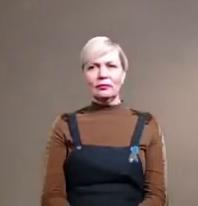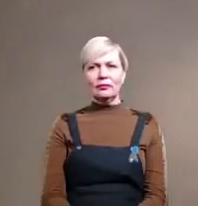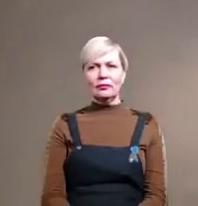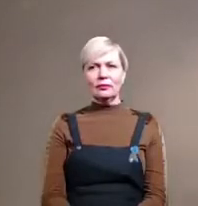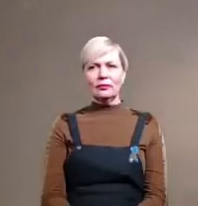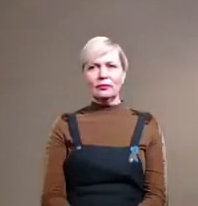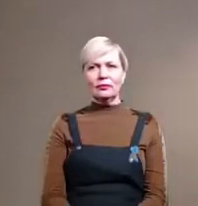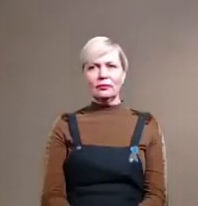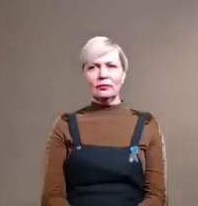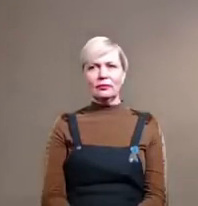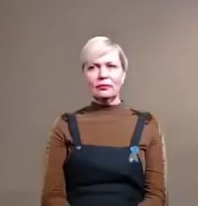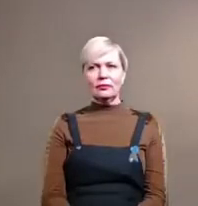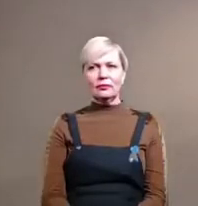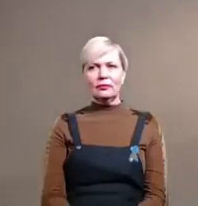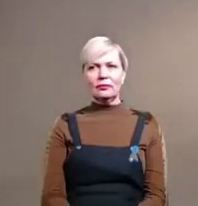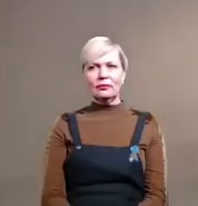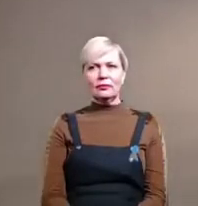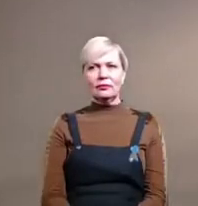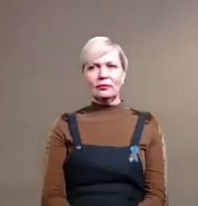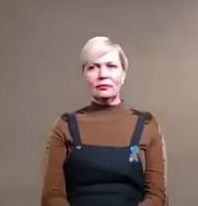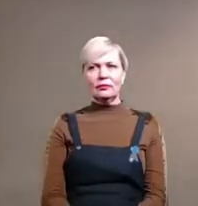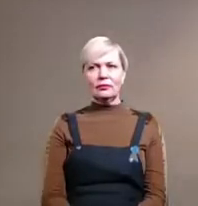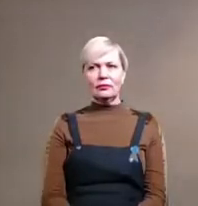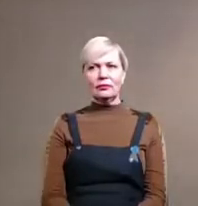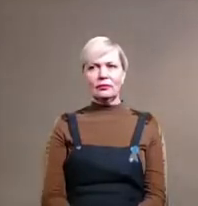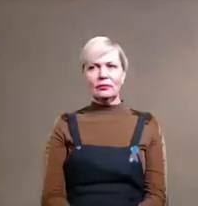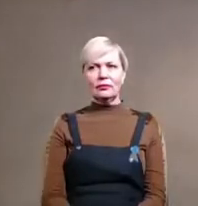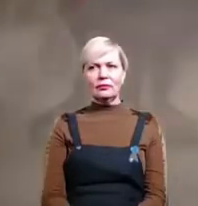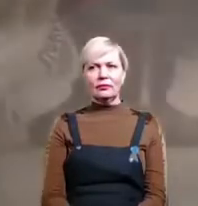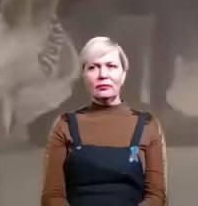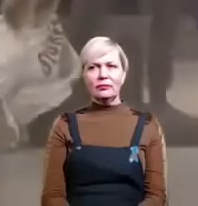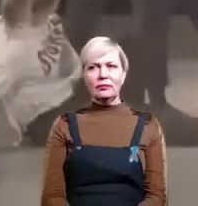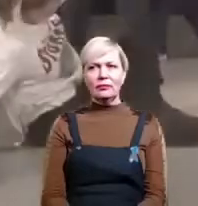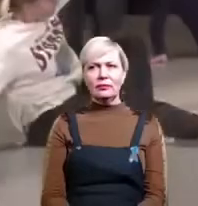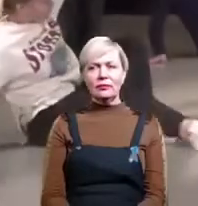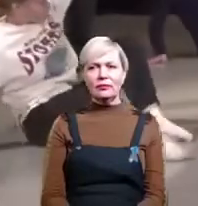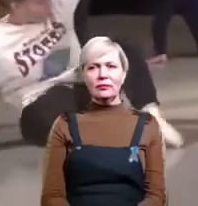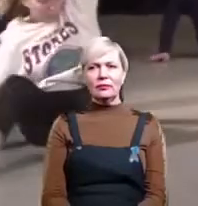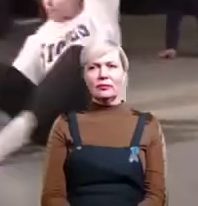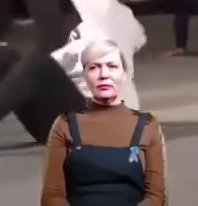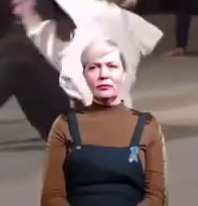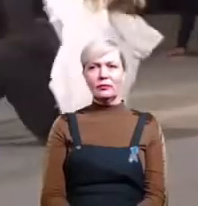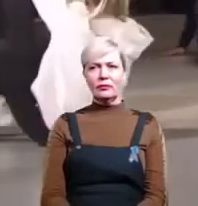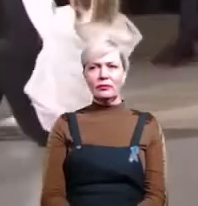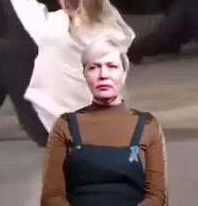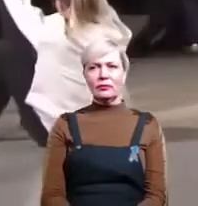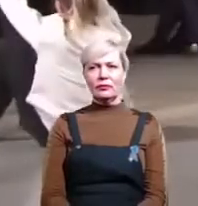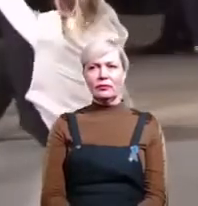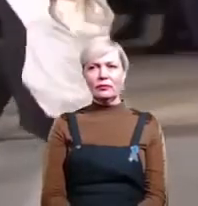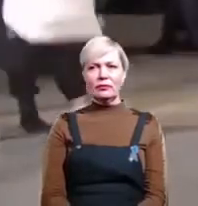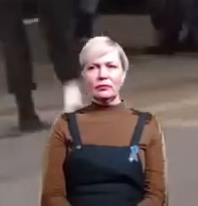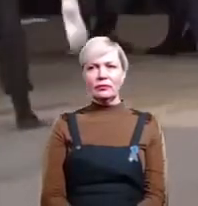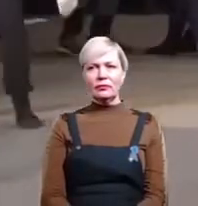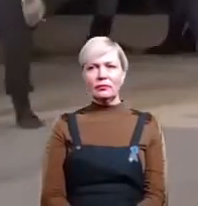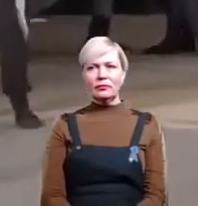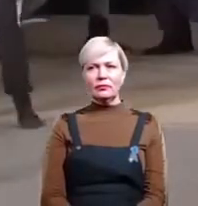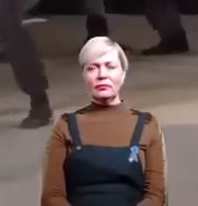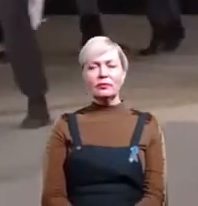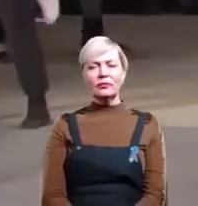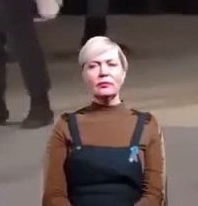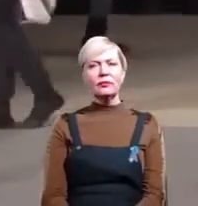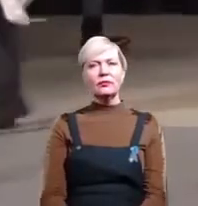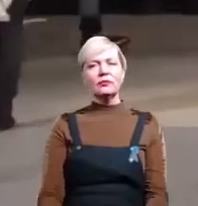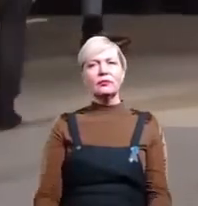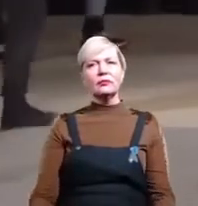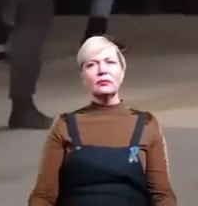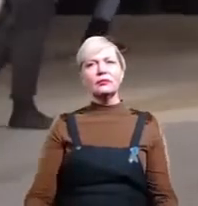2, 3, 4, 5, 6, 7, 8. Раз, два, три, четыре, пять, шесть, семь, восемь. Раз,